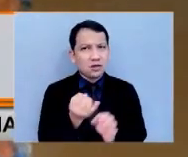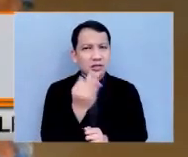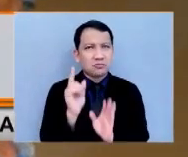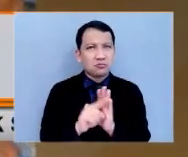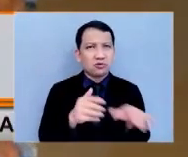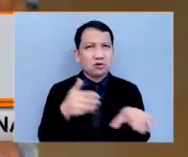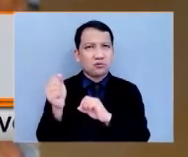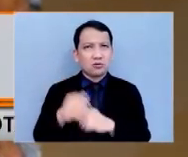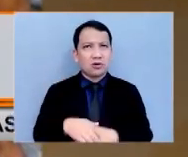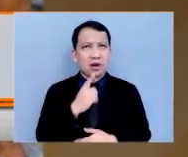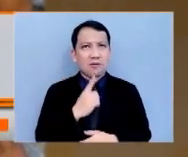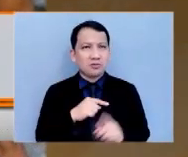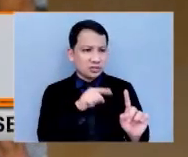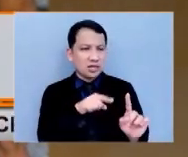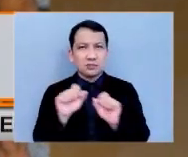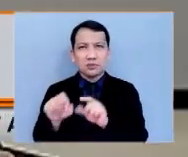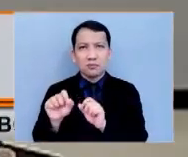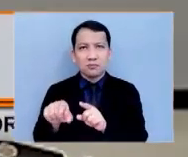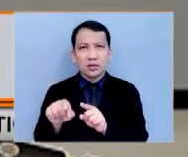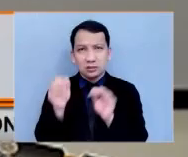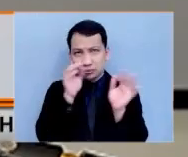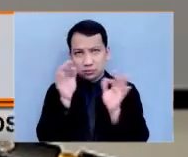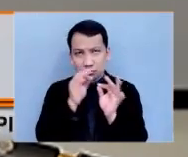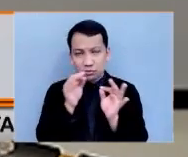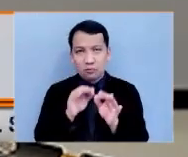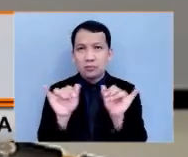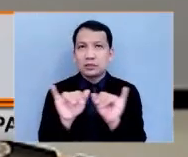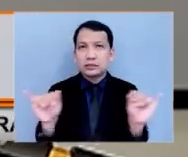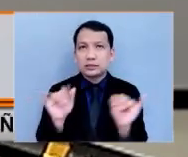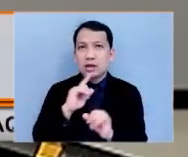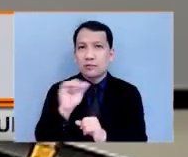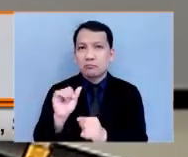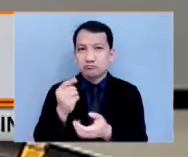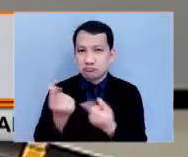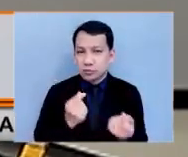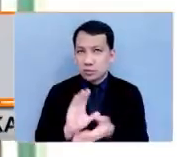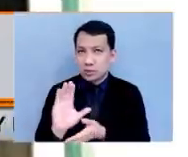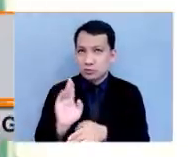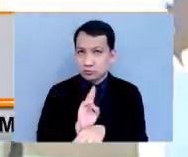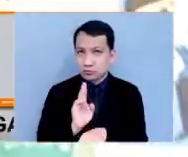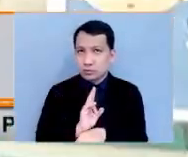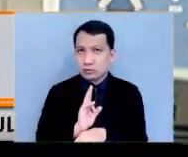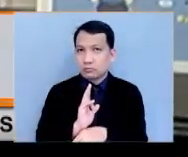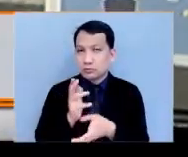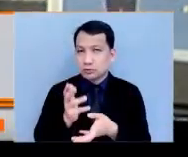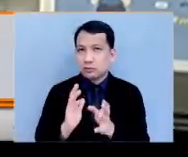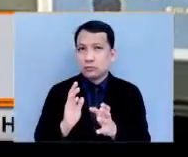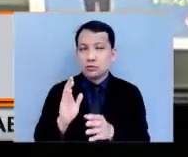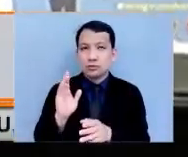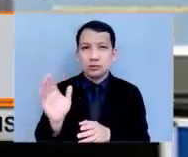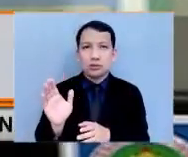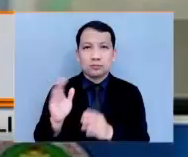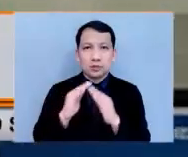din. Nagbebenta nga siya ng drugs. The same time, doon na rin nagpapagamit mismo sa bahay niya. Taong 2012 umano